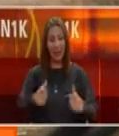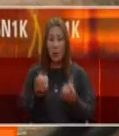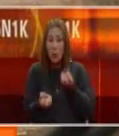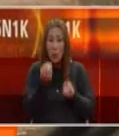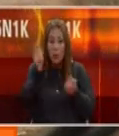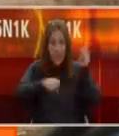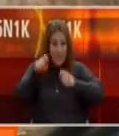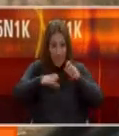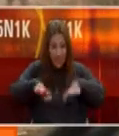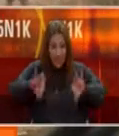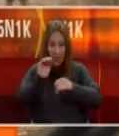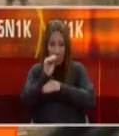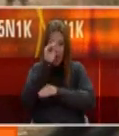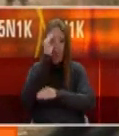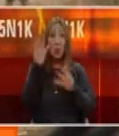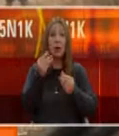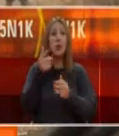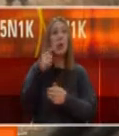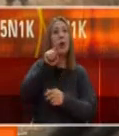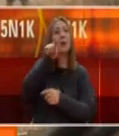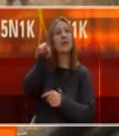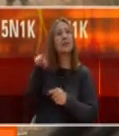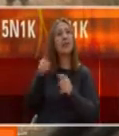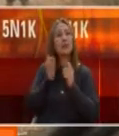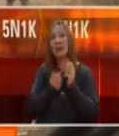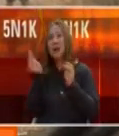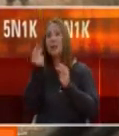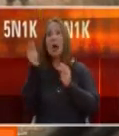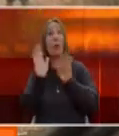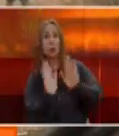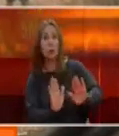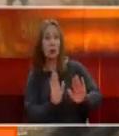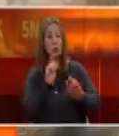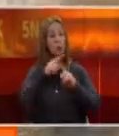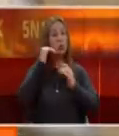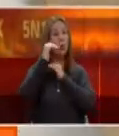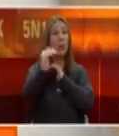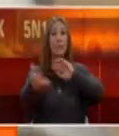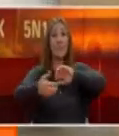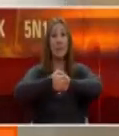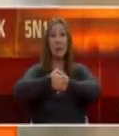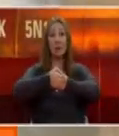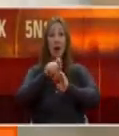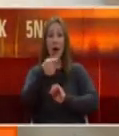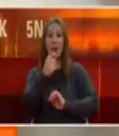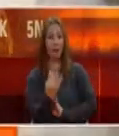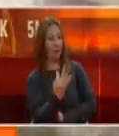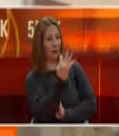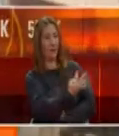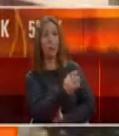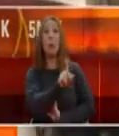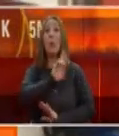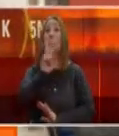üretmeleri ve yaşamalarını sağlayarak köyden kente göçü önlemek. Bir anlamda bu toplumsal barışın anahtarı diyoruz biz bu